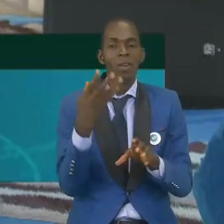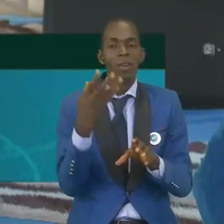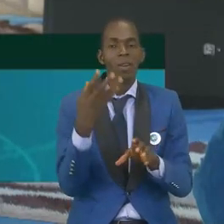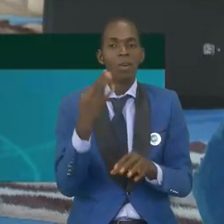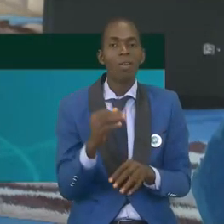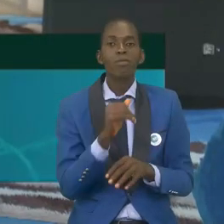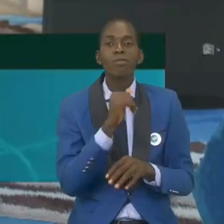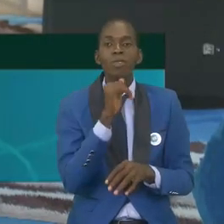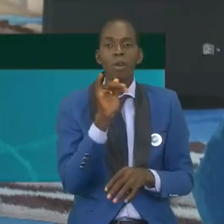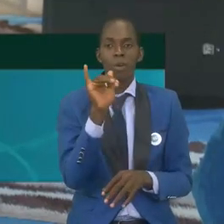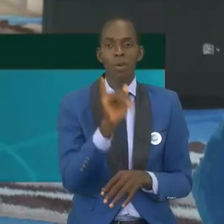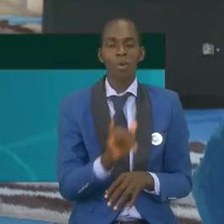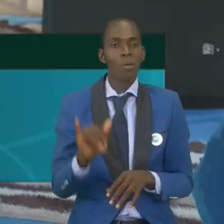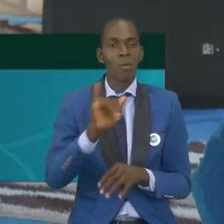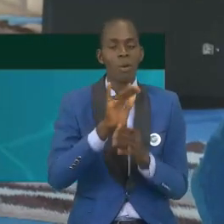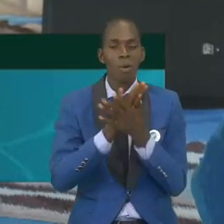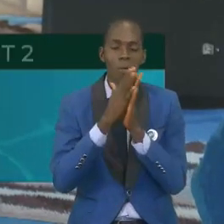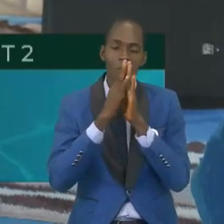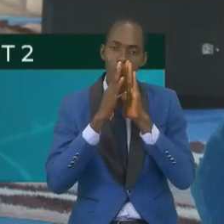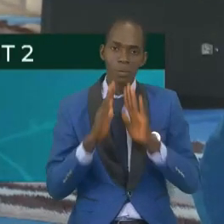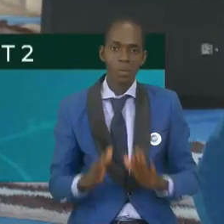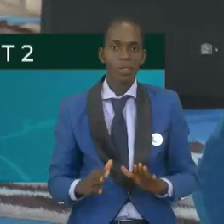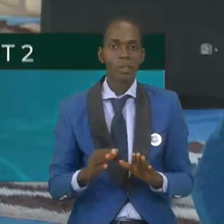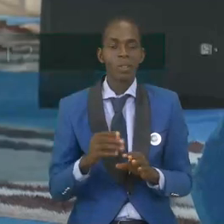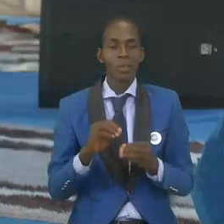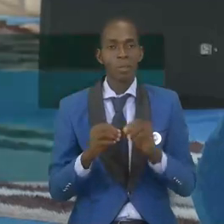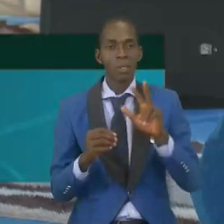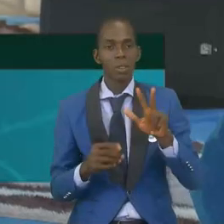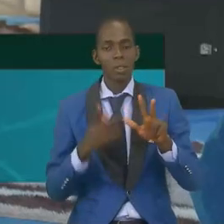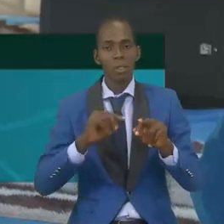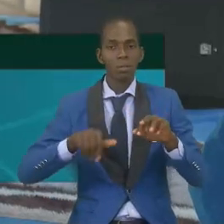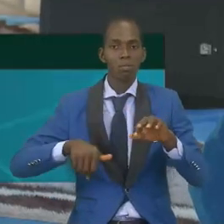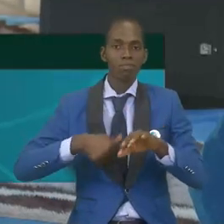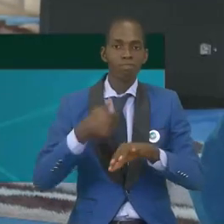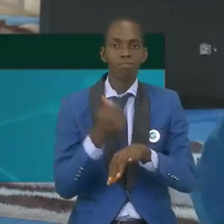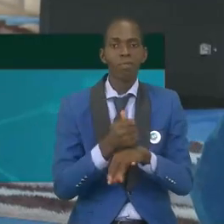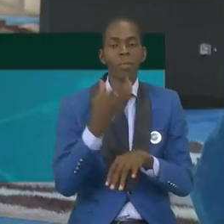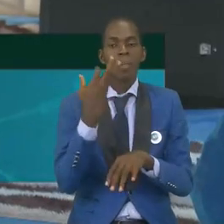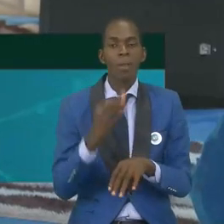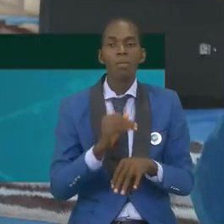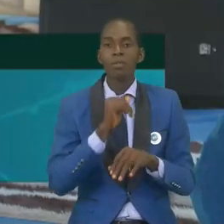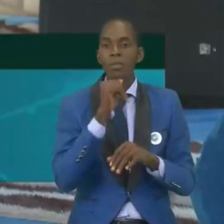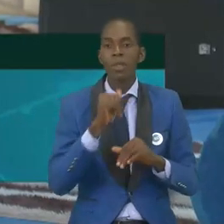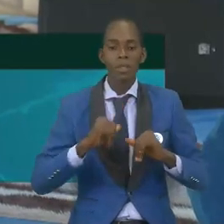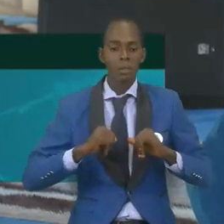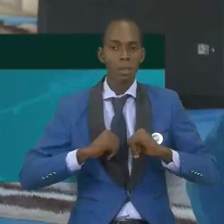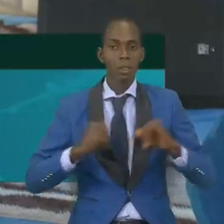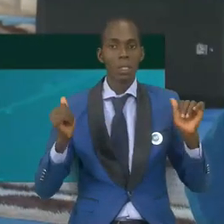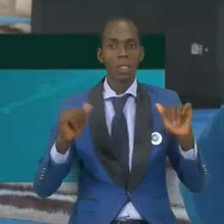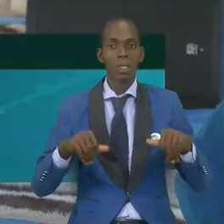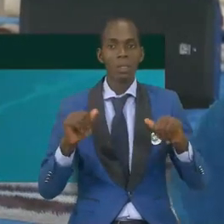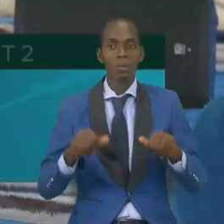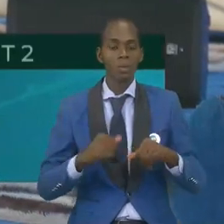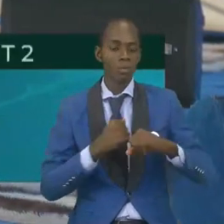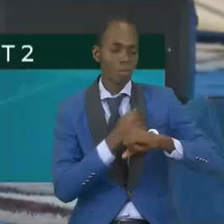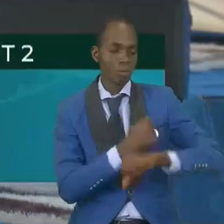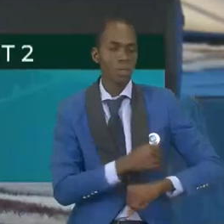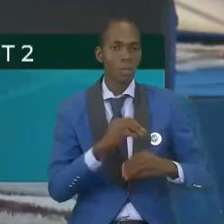élément, l'alliance de paix singulière. Troisième élément, la confirmation